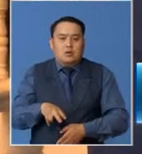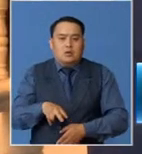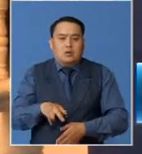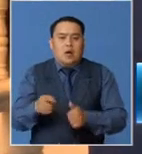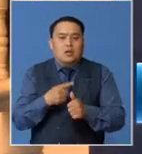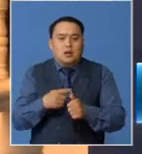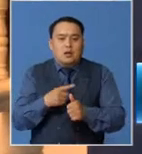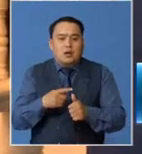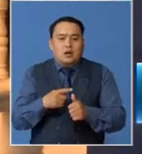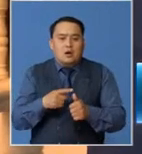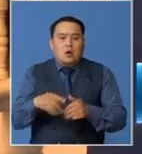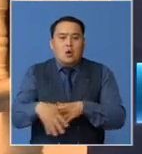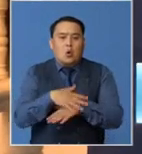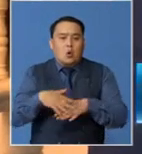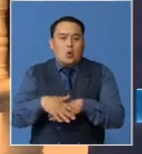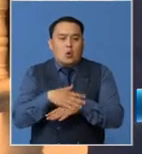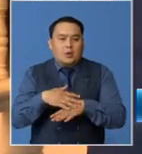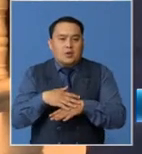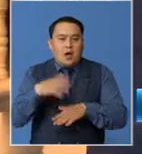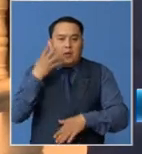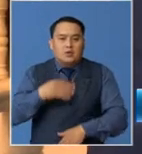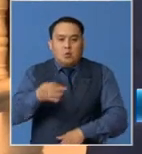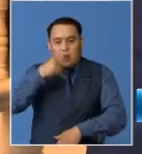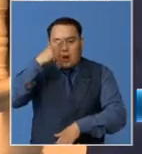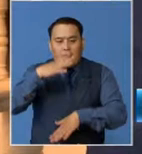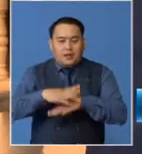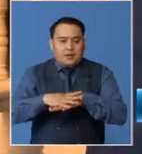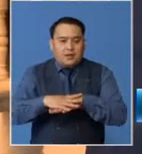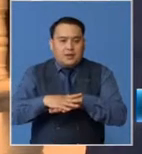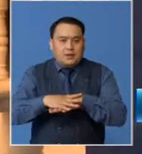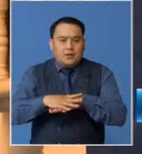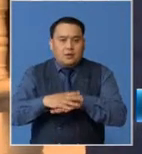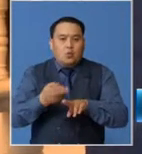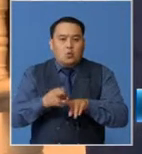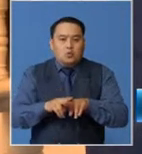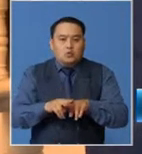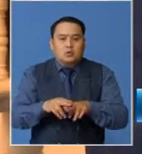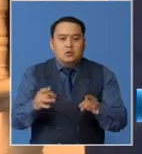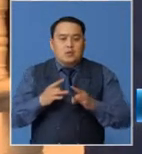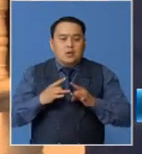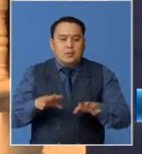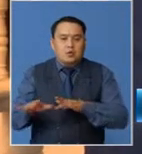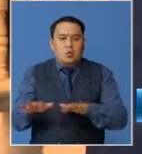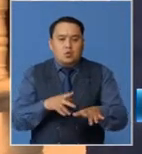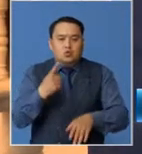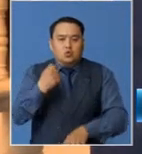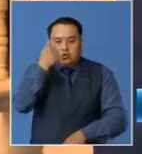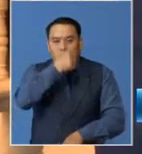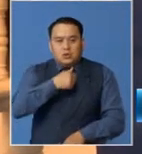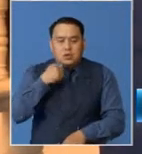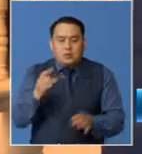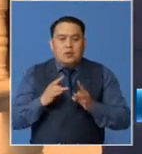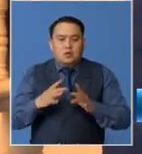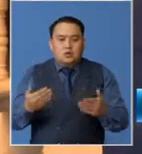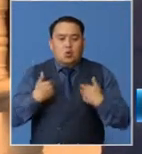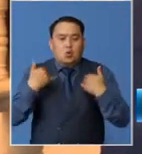атынан, қалың оқырмандарының атынан Алматы облысының әкімдігіне осы тойды тікелей ұйымдастырып жатқан 100 жылдық